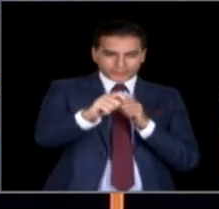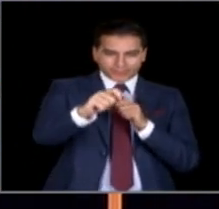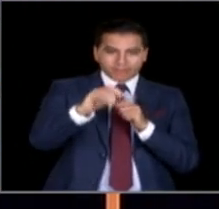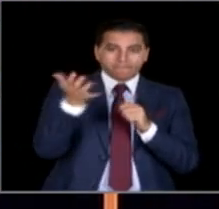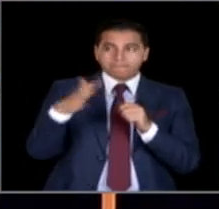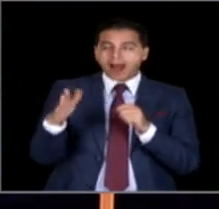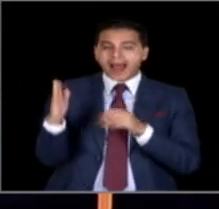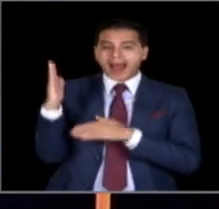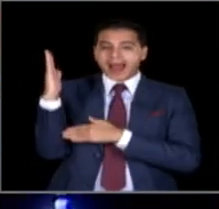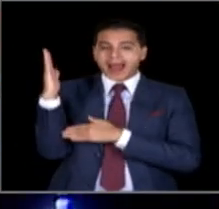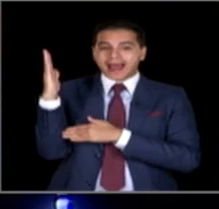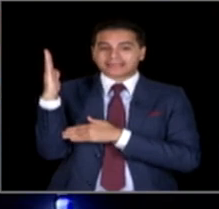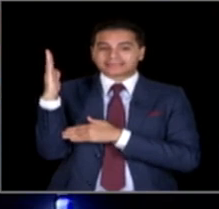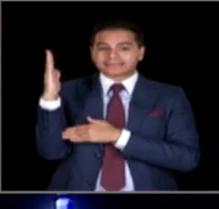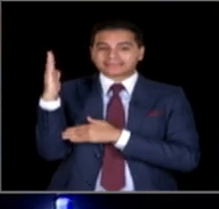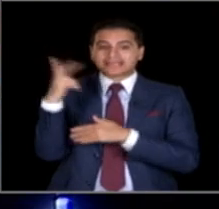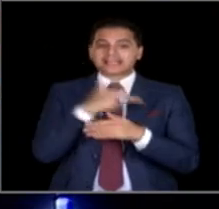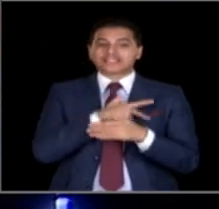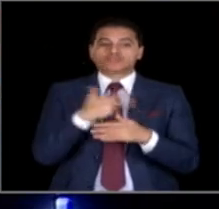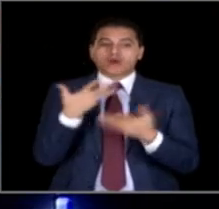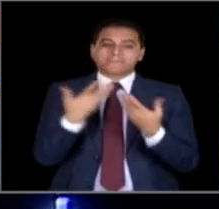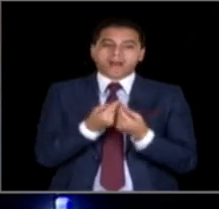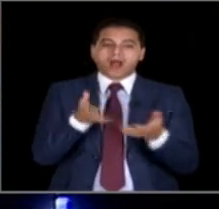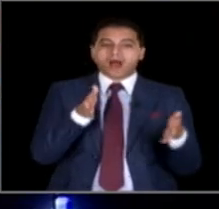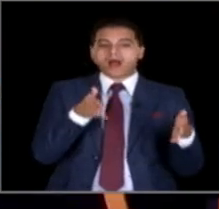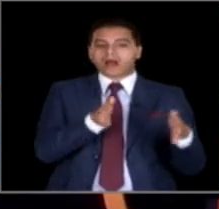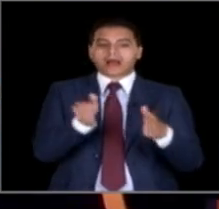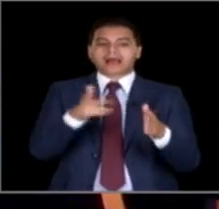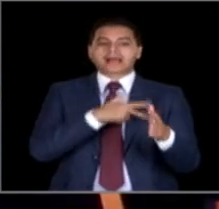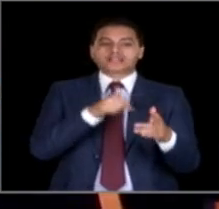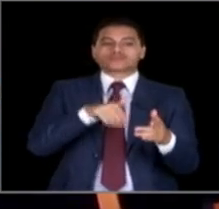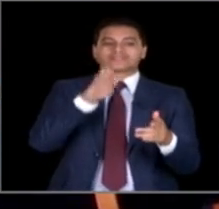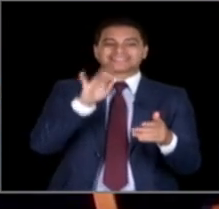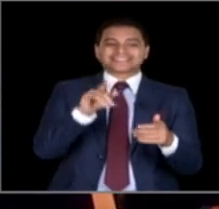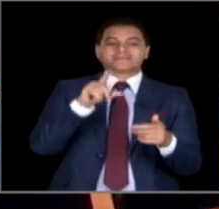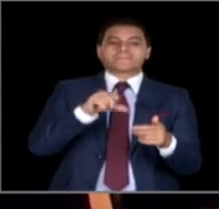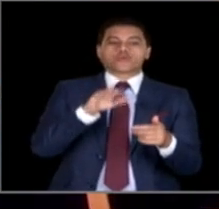بينبع من جبال، بس مش هقول لكم جبال ايه.